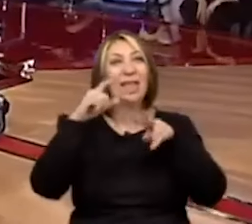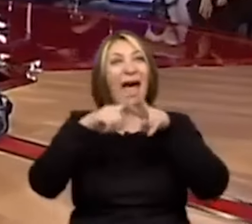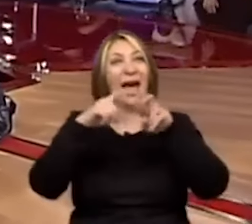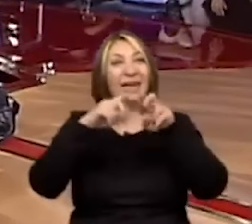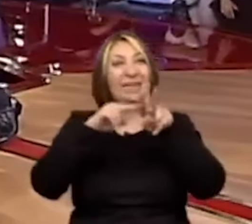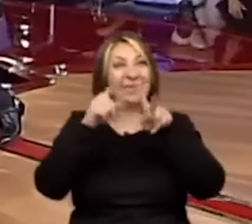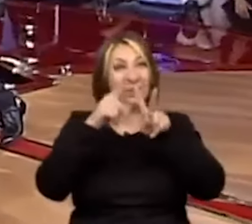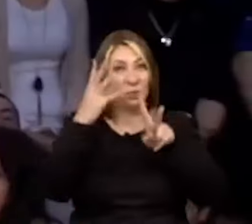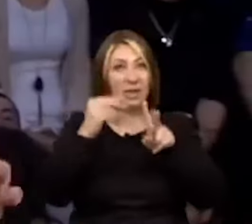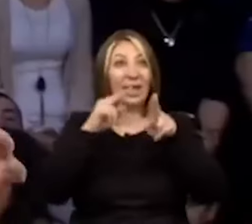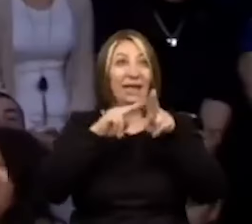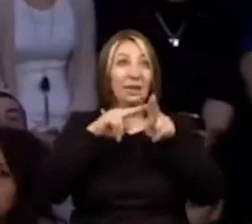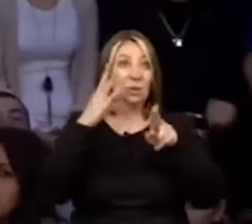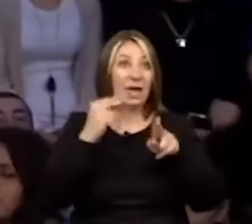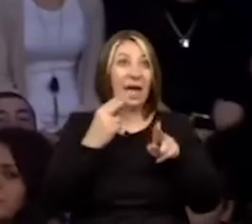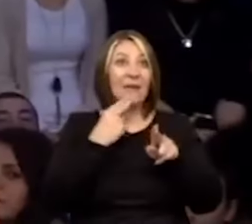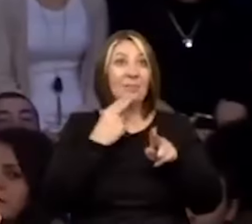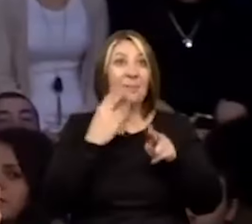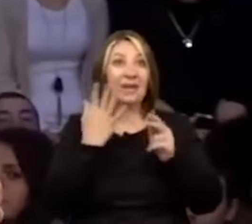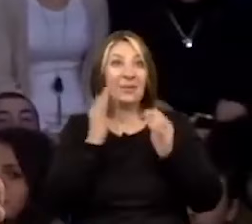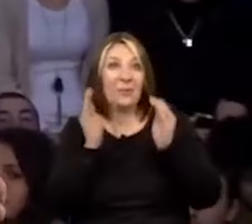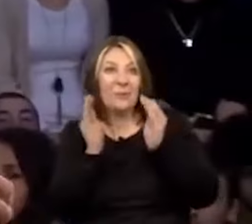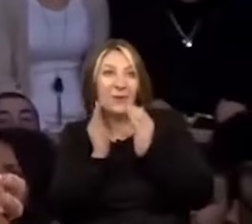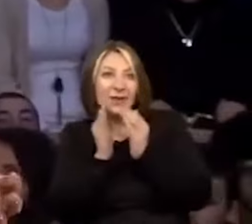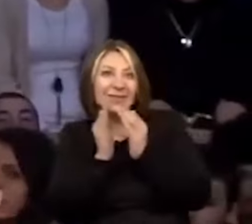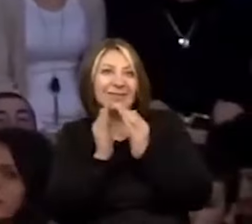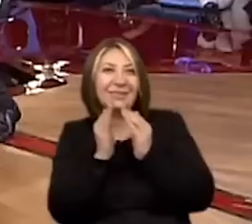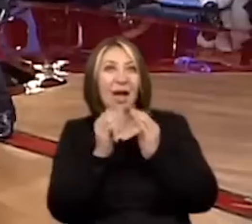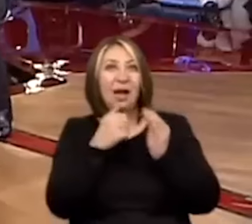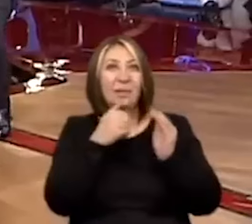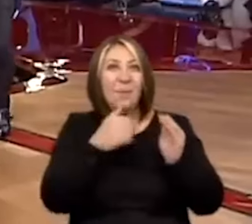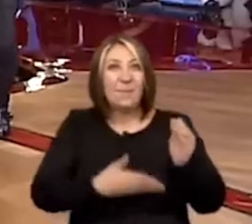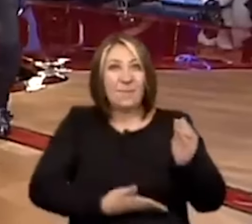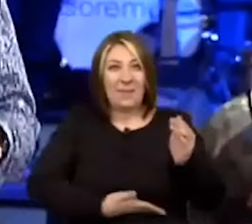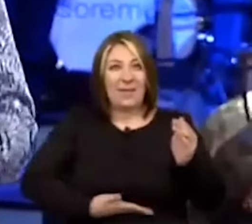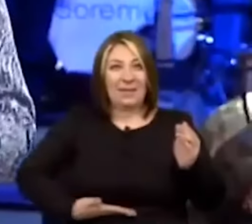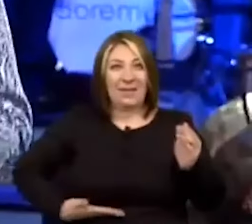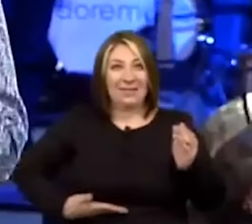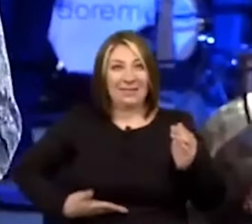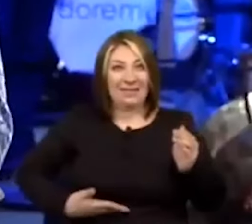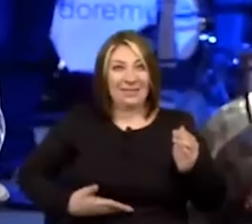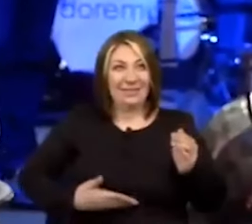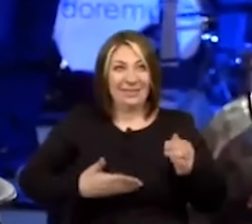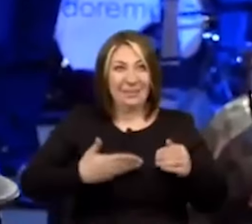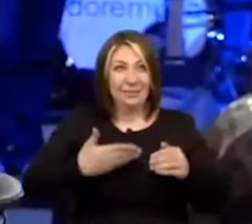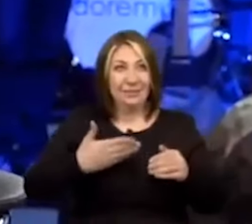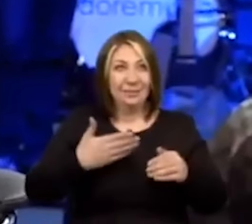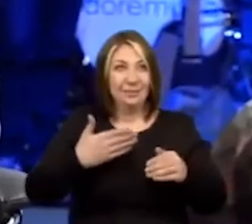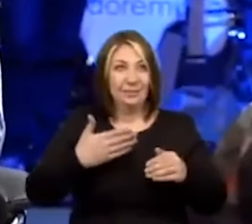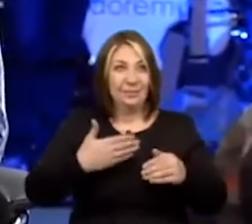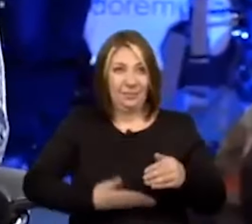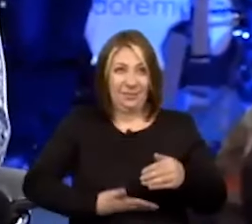olsa, Kadir İnanır olsa biliyorsunuz hanımlar biraz daha ufak tefek olduğu için adamın belinden geçen çarşaf